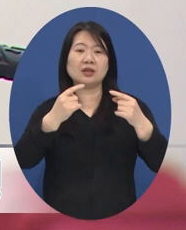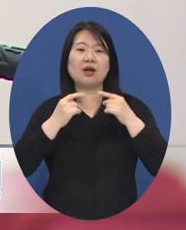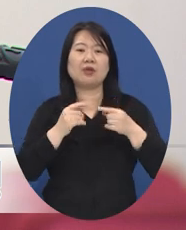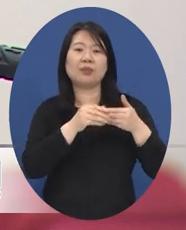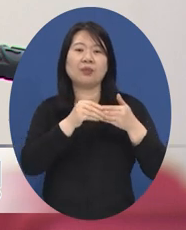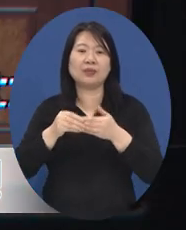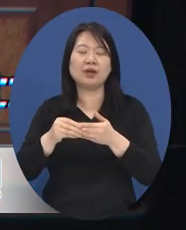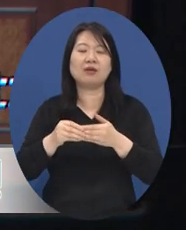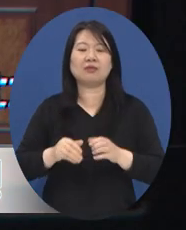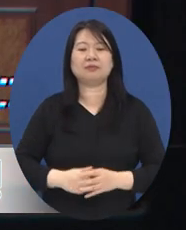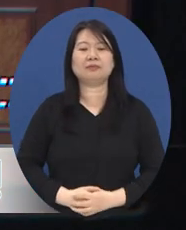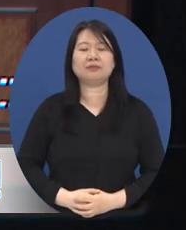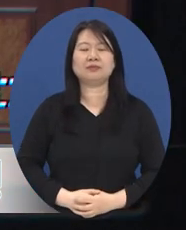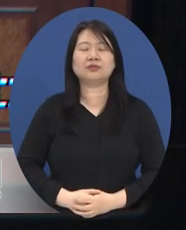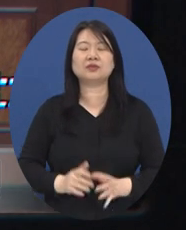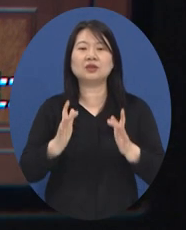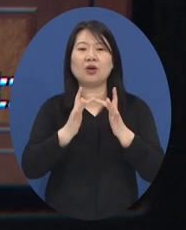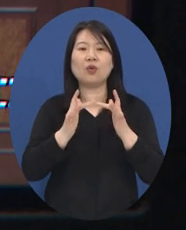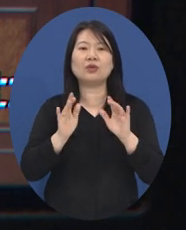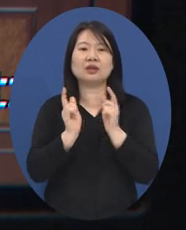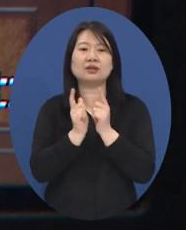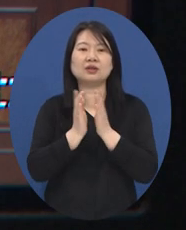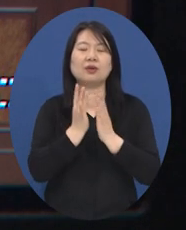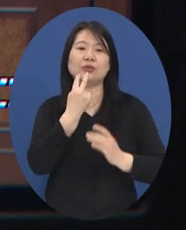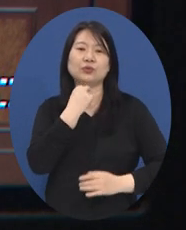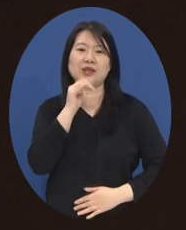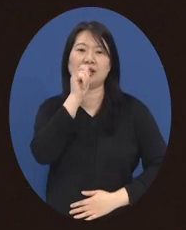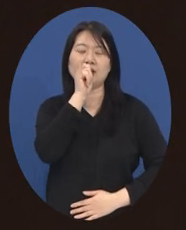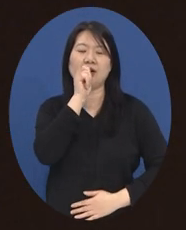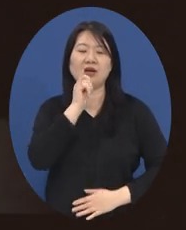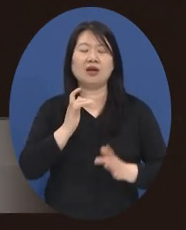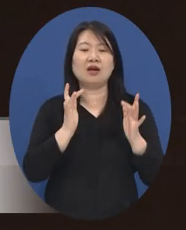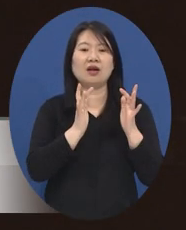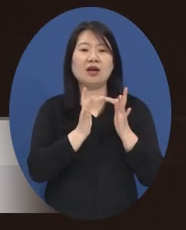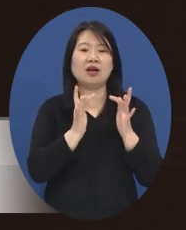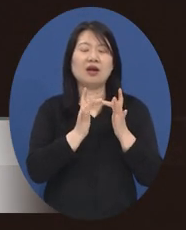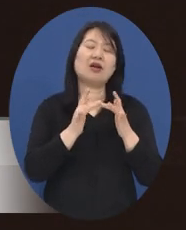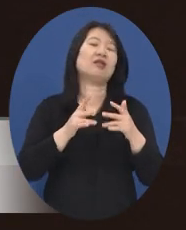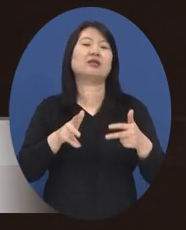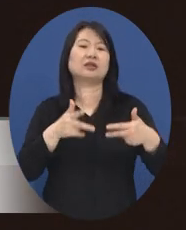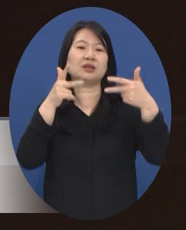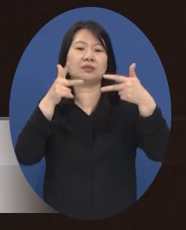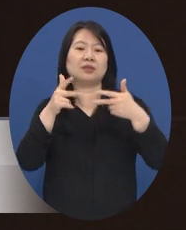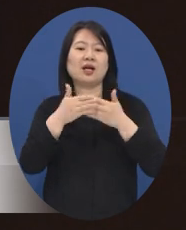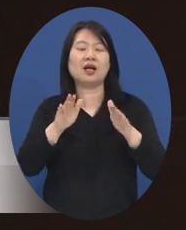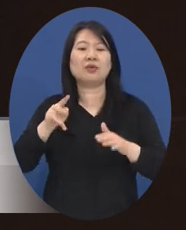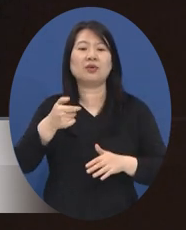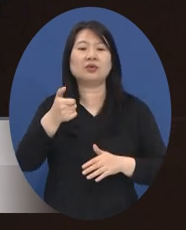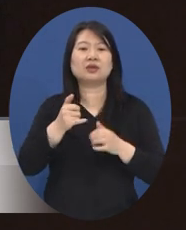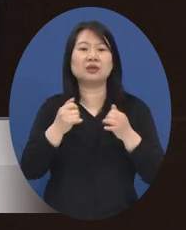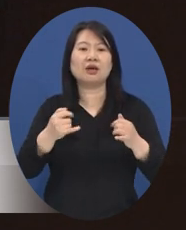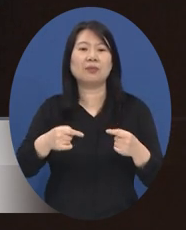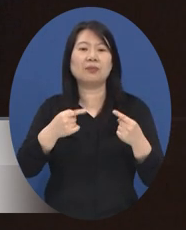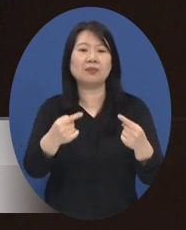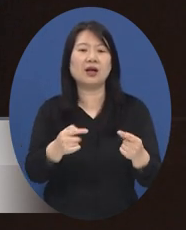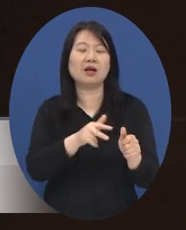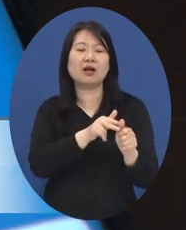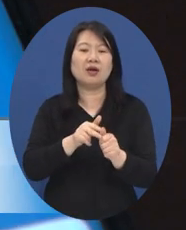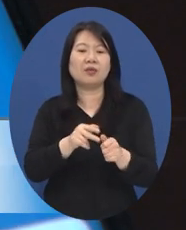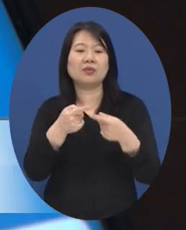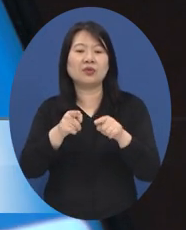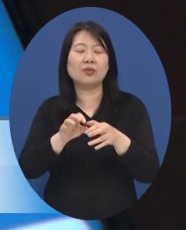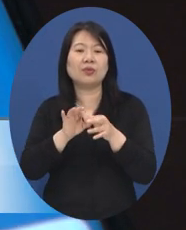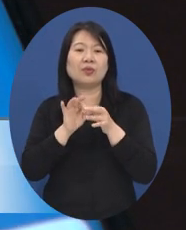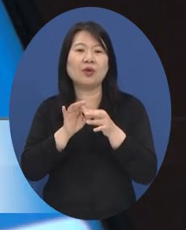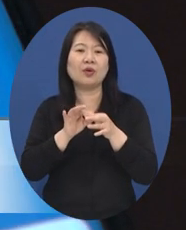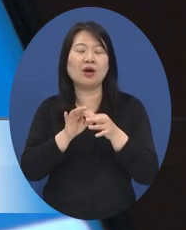수 있도록 온오프라인 병행 방식으로 진행됐습니다. 온라인 오픈 채팅방에는 250여 명이 참여해 데이터 분석을